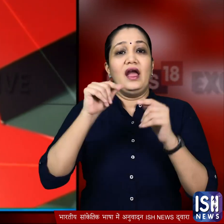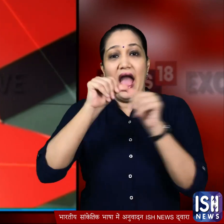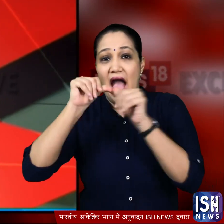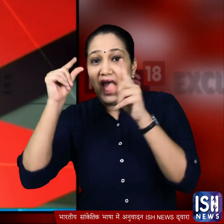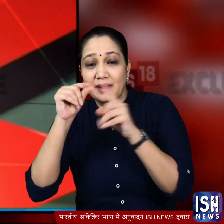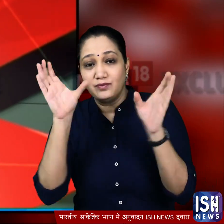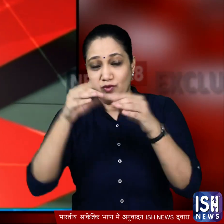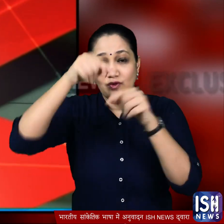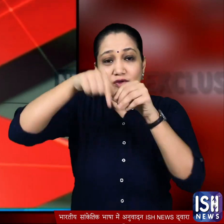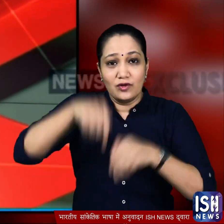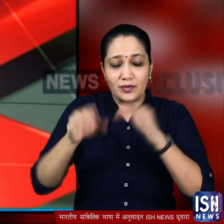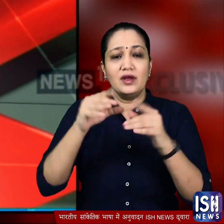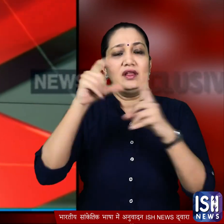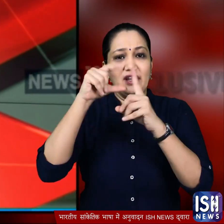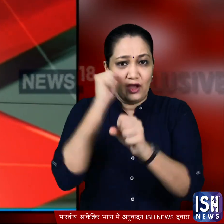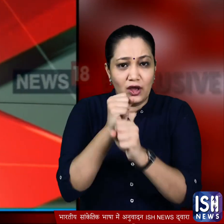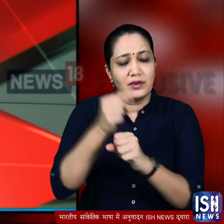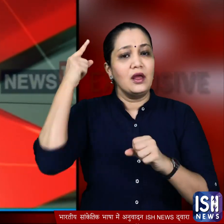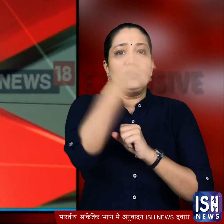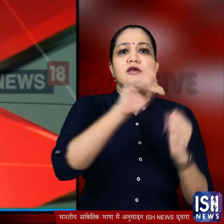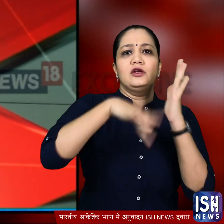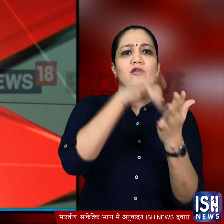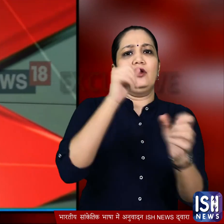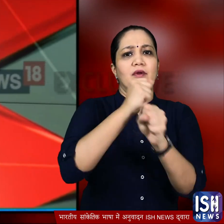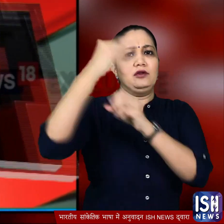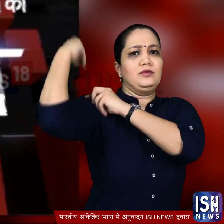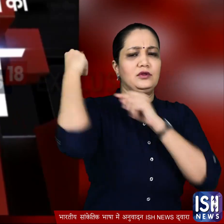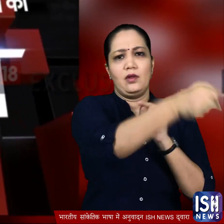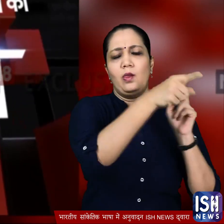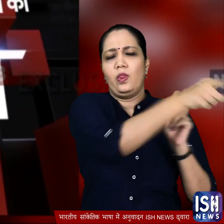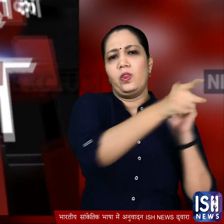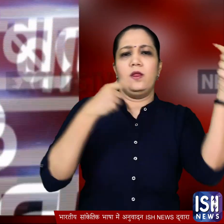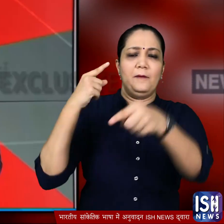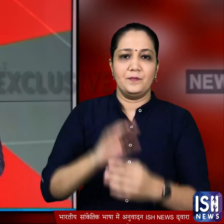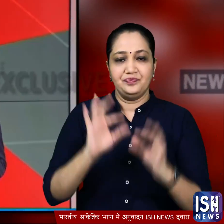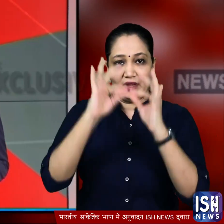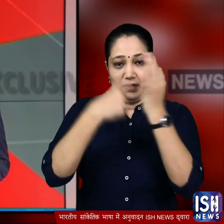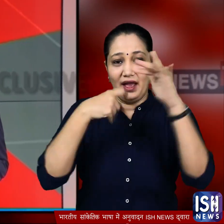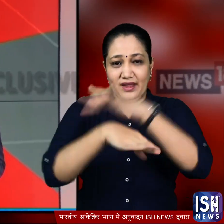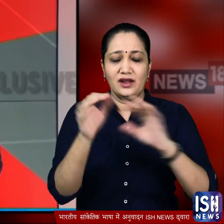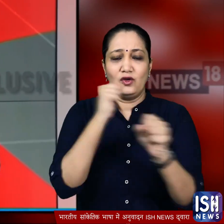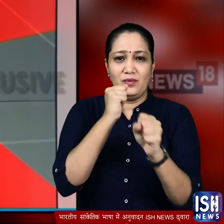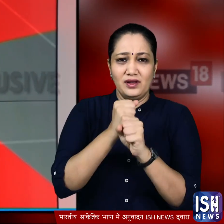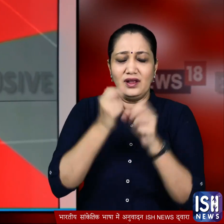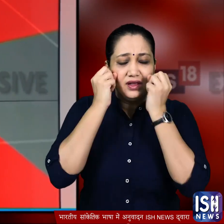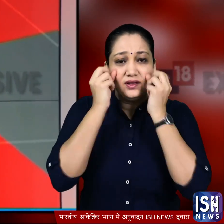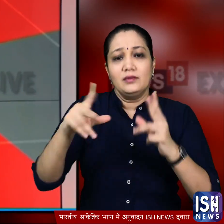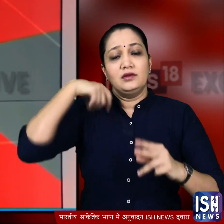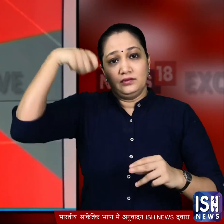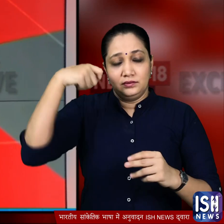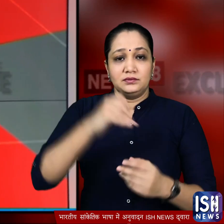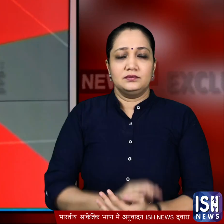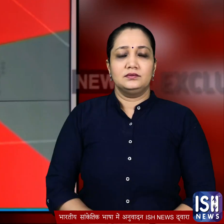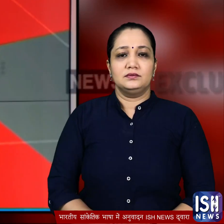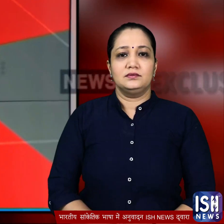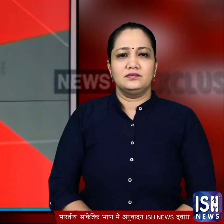आम आदमी पार्टी और दिल्ली सरकार वैक्सीन की कमी के लिए केंद्र सरकार को जिम्मेदार ठहरा रही है। बिहार के गोपालगंज से हैरान करने वाला एक